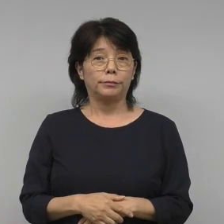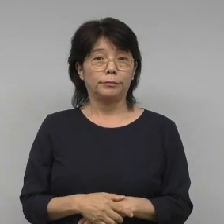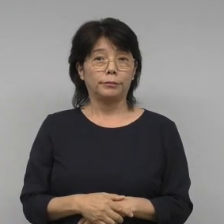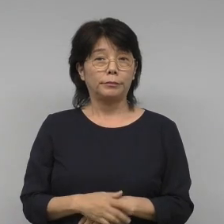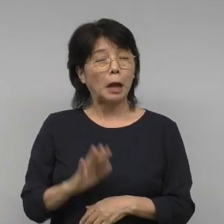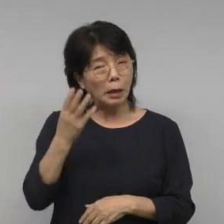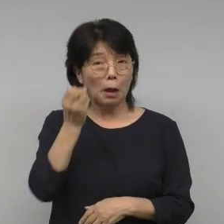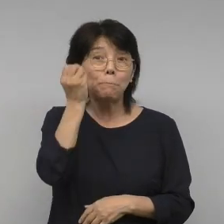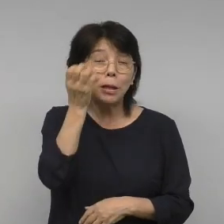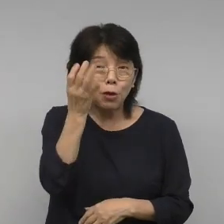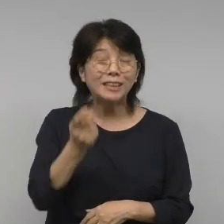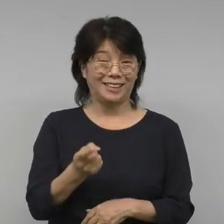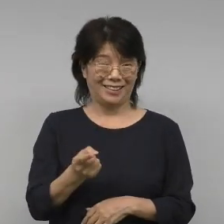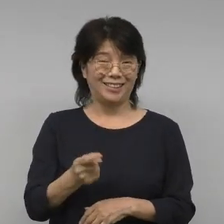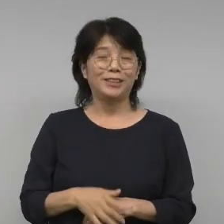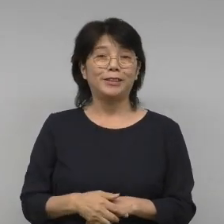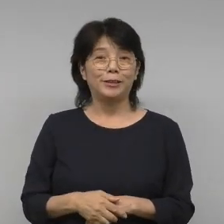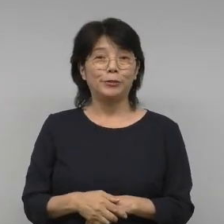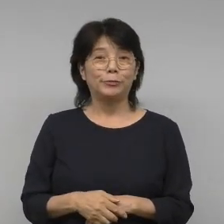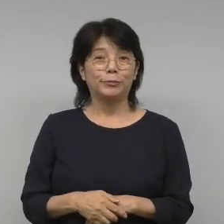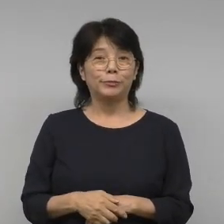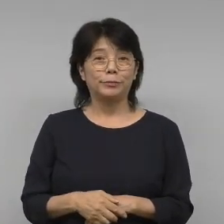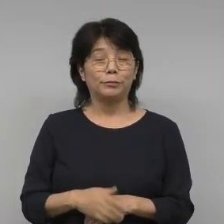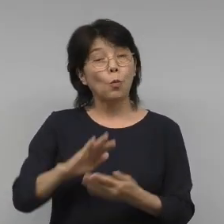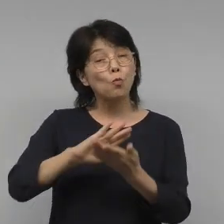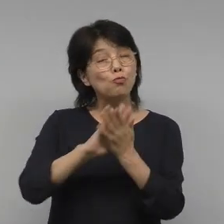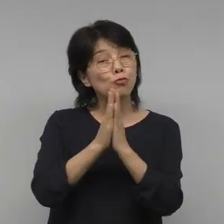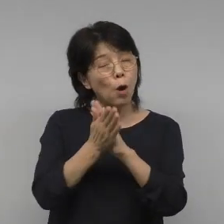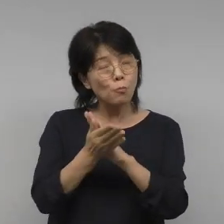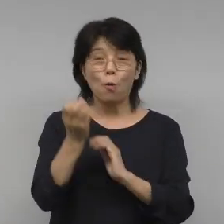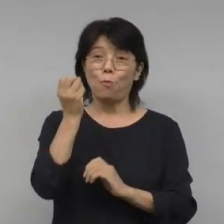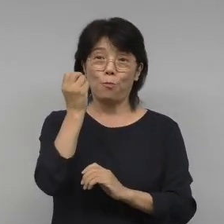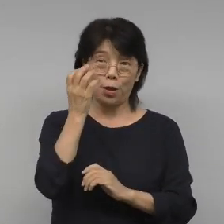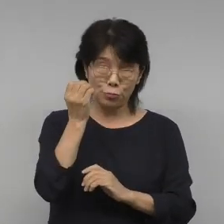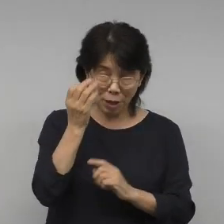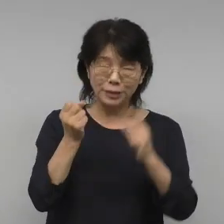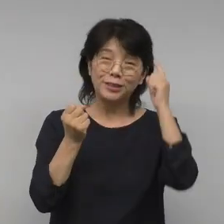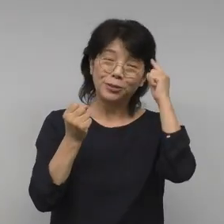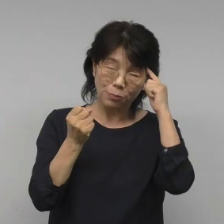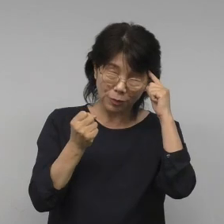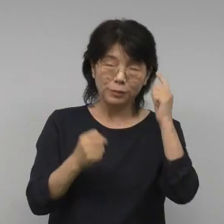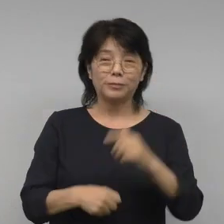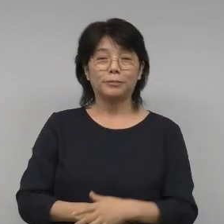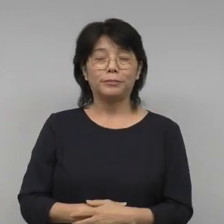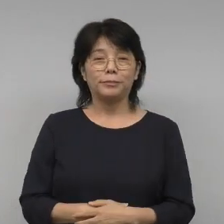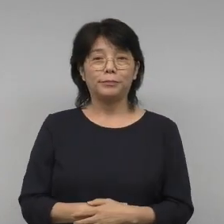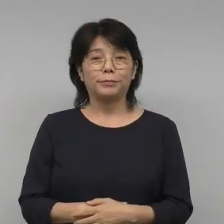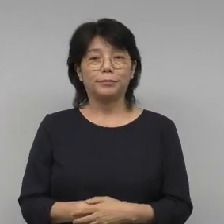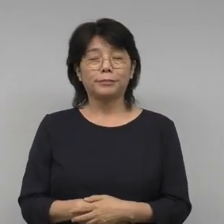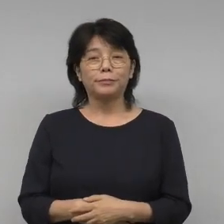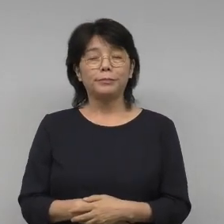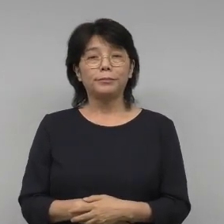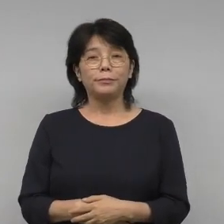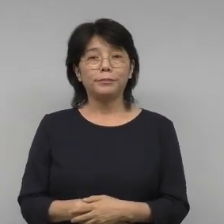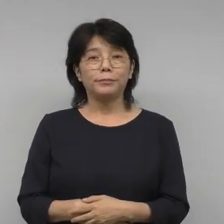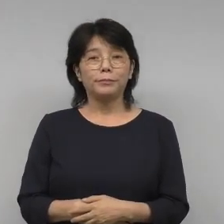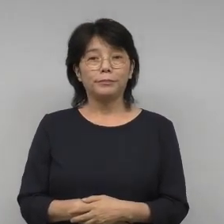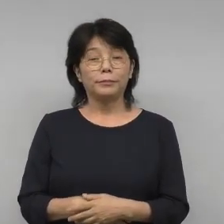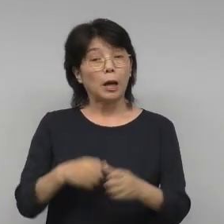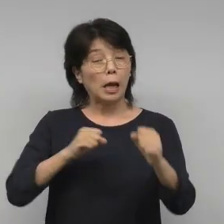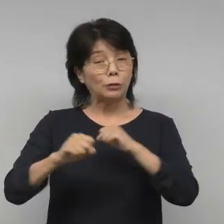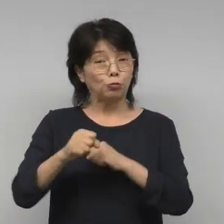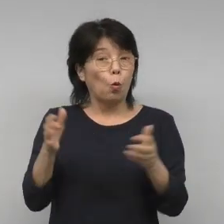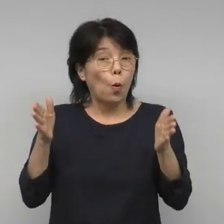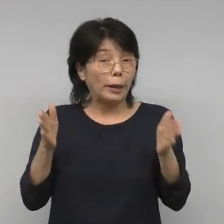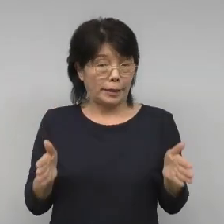なか珍しいですね、このようなクラブがというふうなことであると思います。で、活動期間